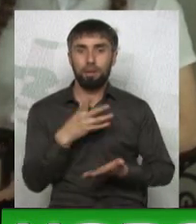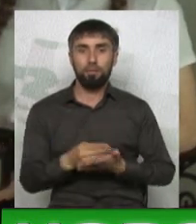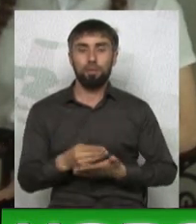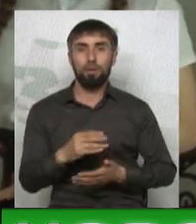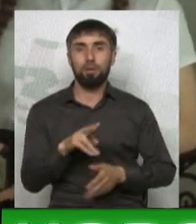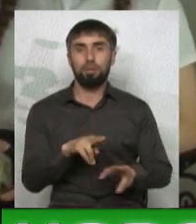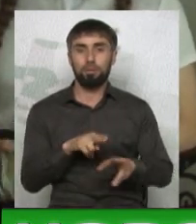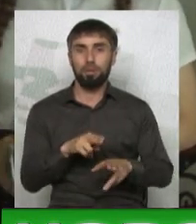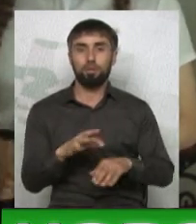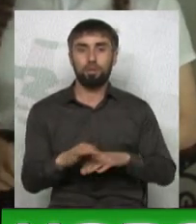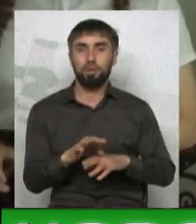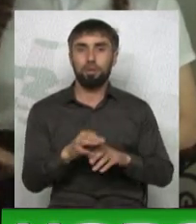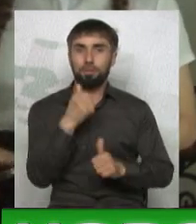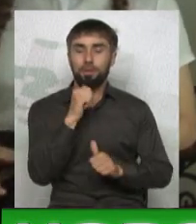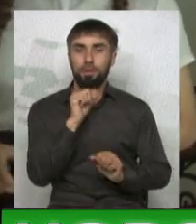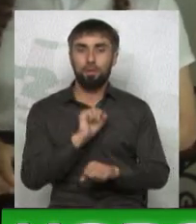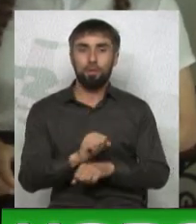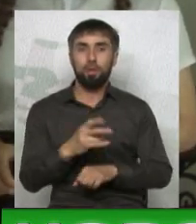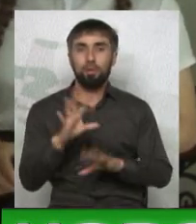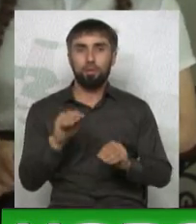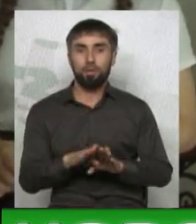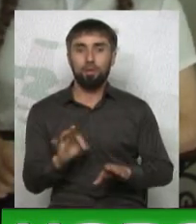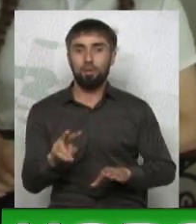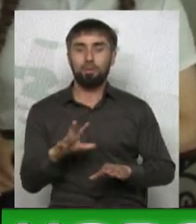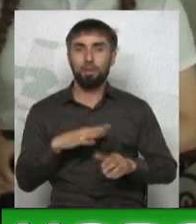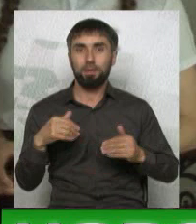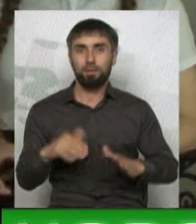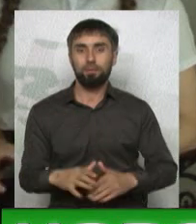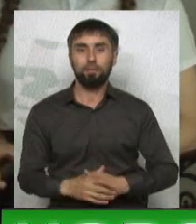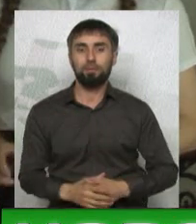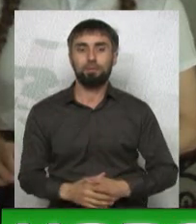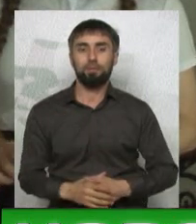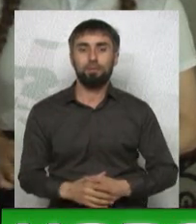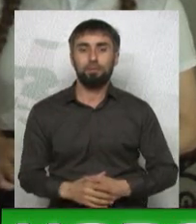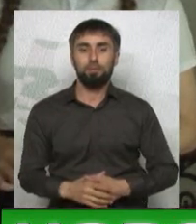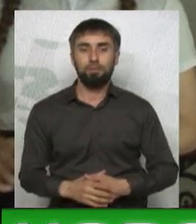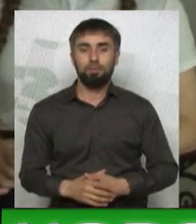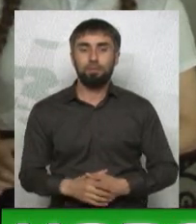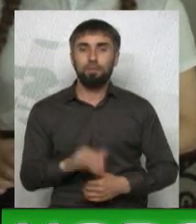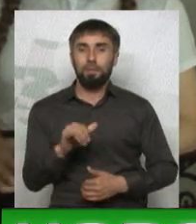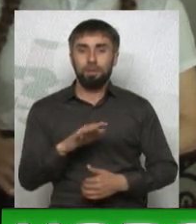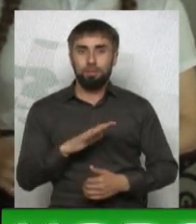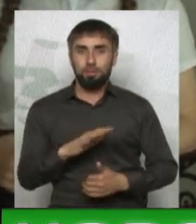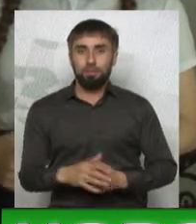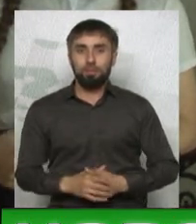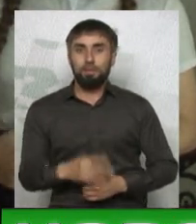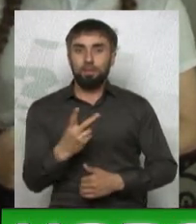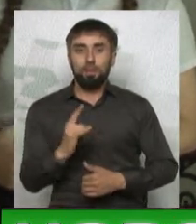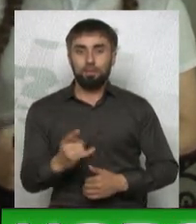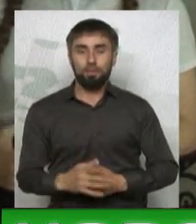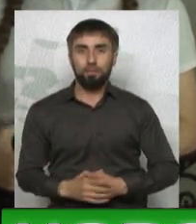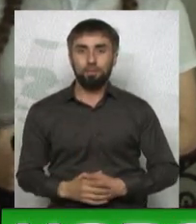ружьем. Жена пыталась остановить его, но все-таки он был решителен. У него было 2